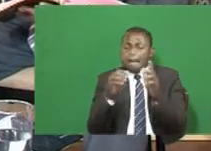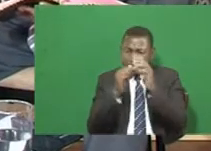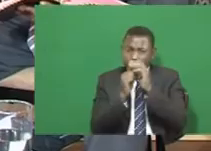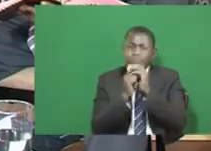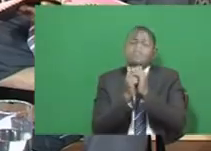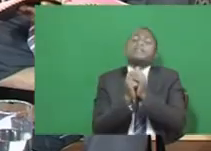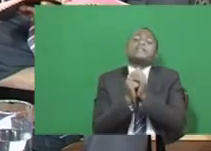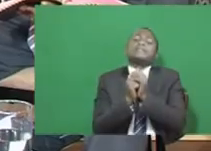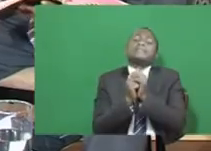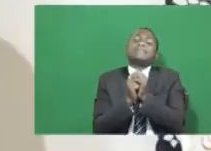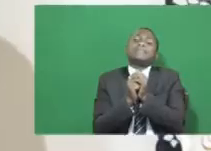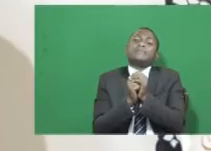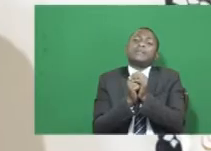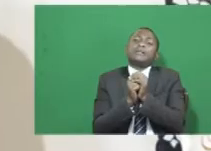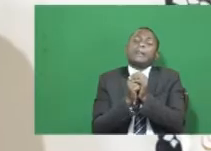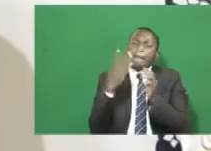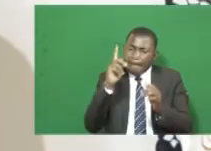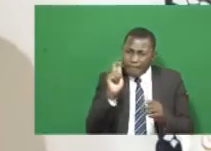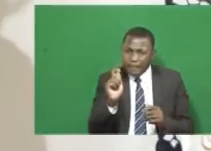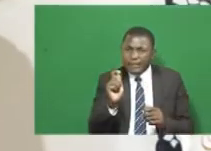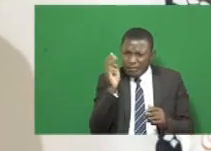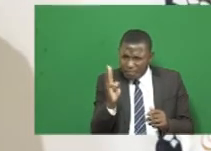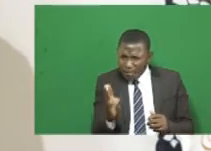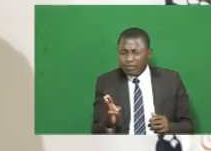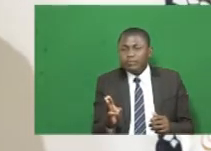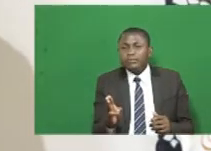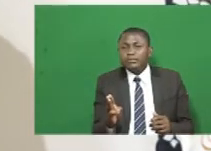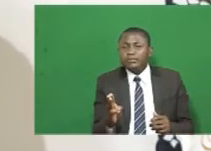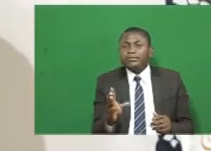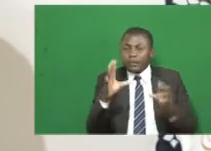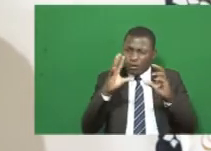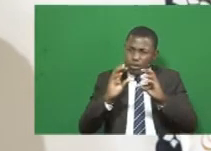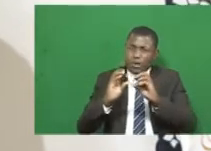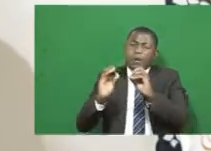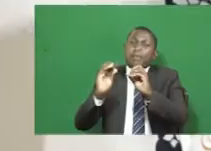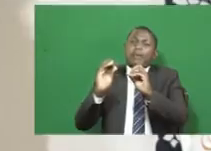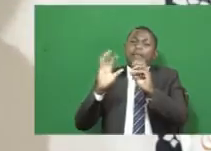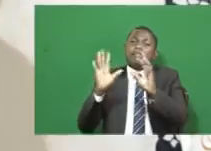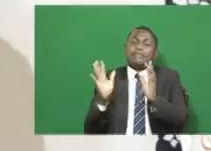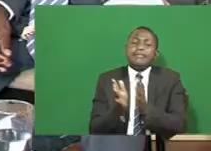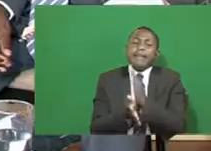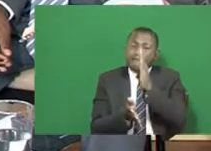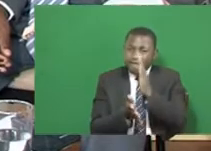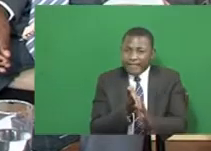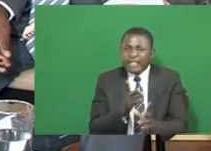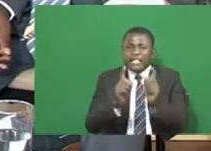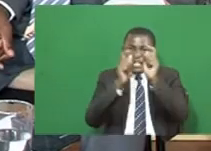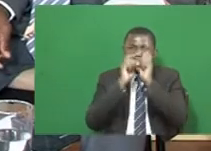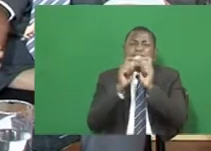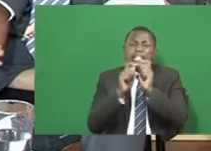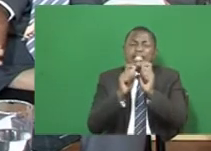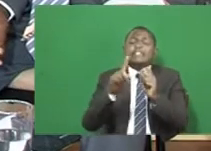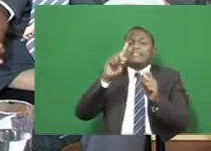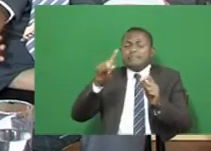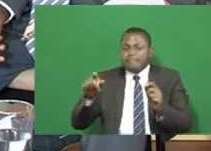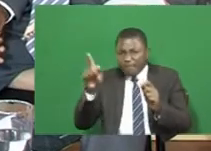Ndishe wokunamata wendimwari. But hanzi magumo avo Jesu achavati endai kwamainamatira. Alright.